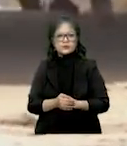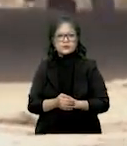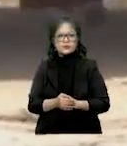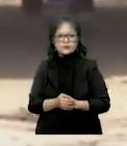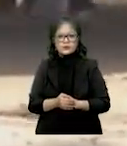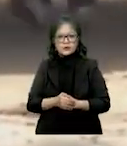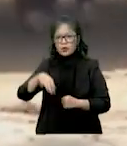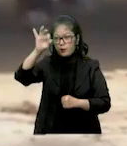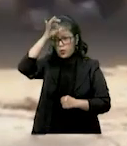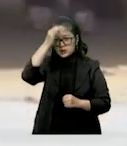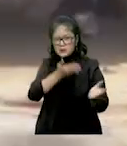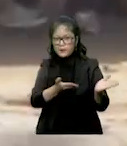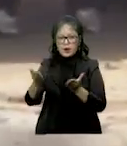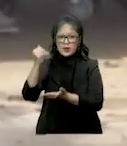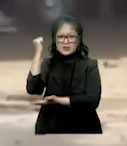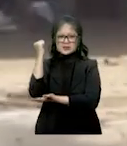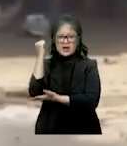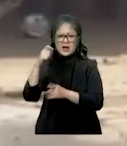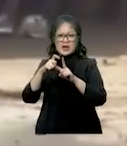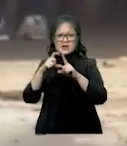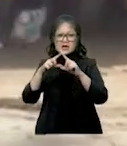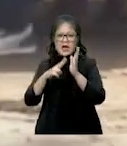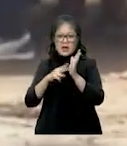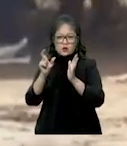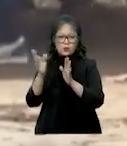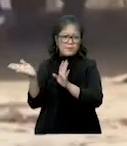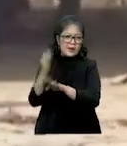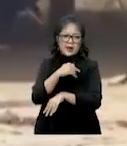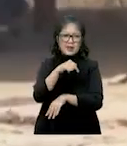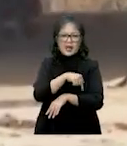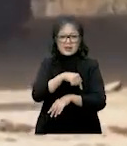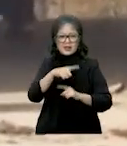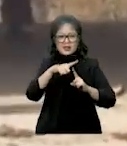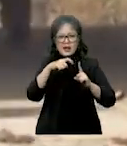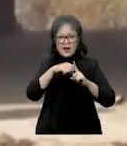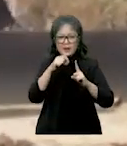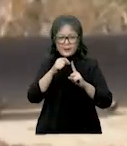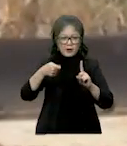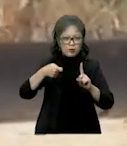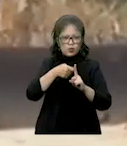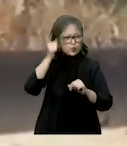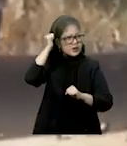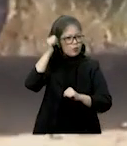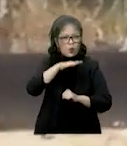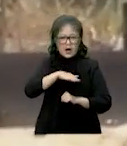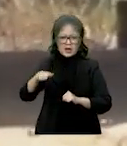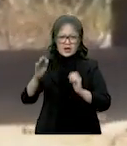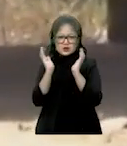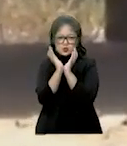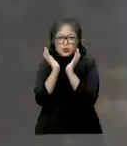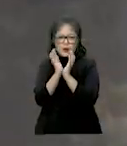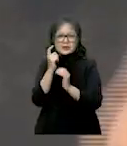Polisi membawa tersangka Muhammad Ramdanu alias Danu kembali ke TKP pembunuhan ibu dan anak di Jalan Cagak, Kampung Ciseti, Subang, Jawa Barat Selasa